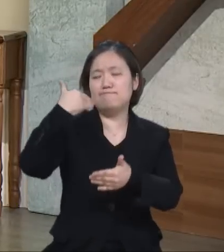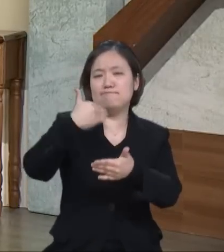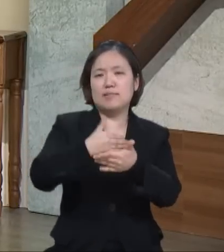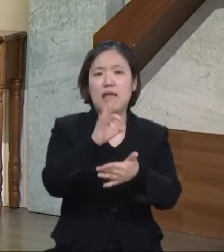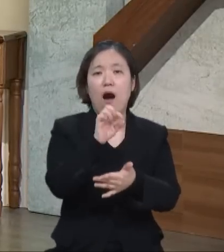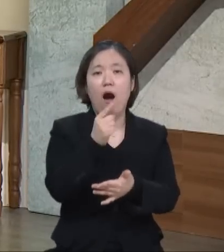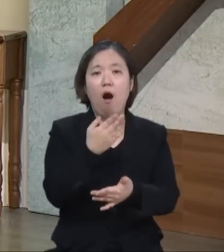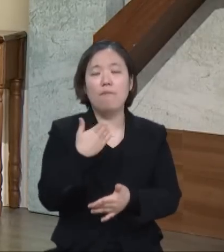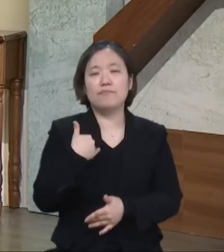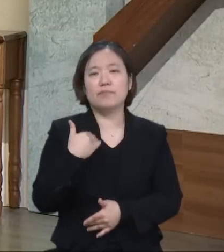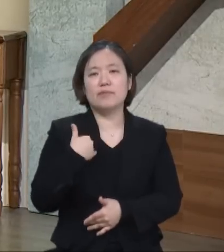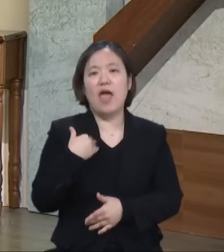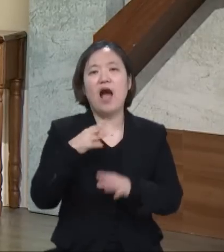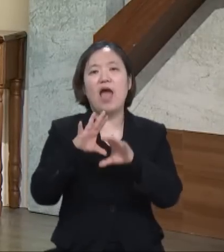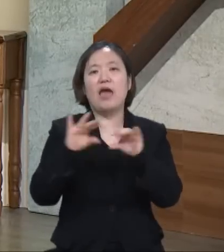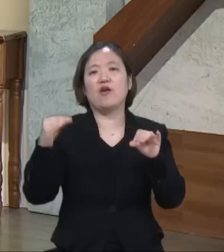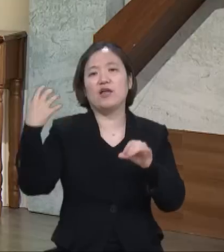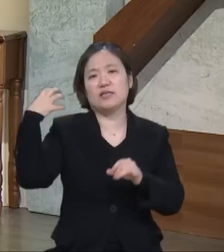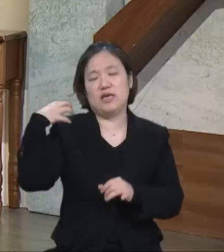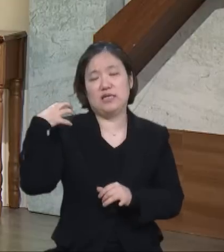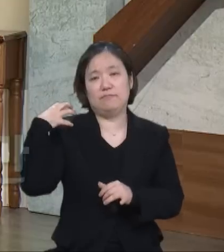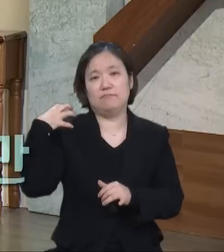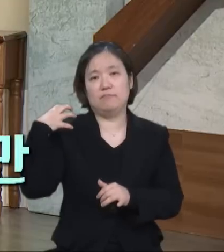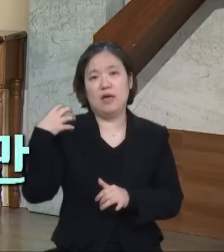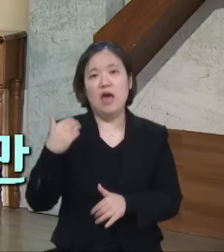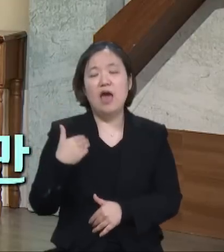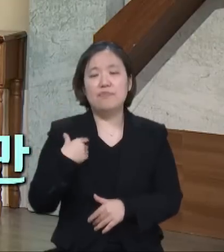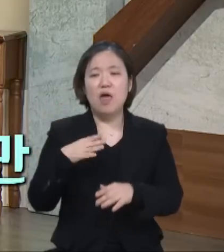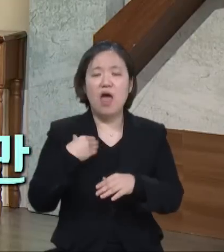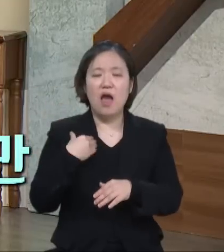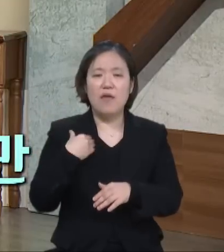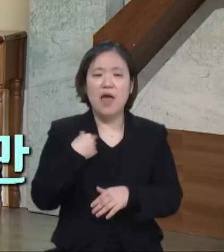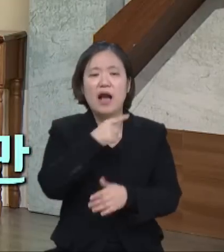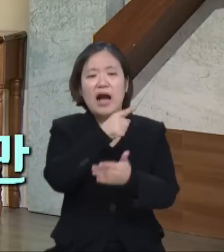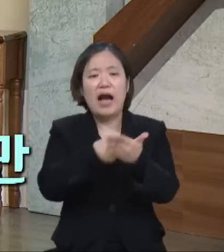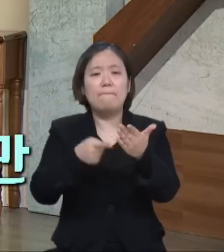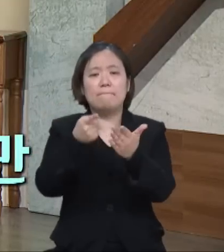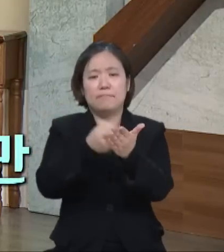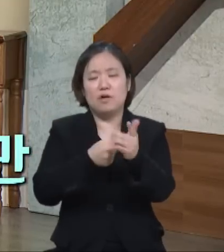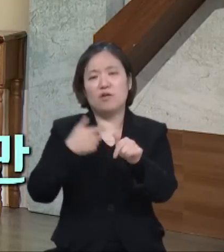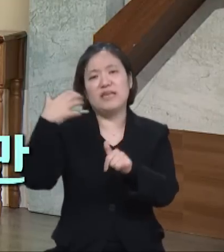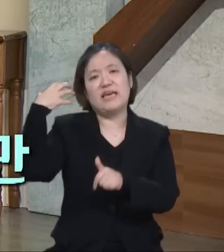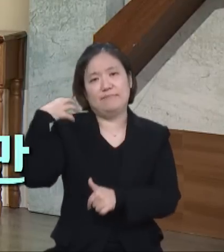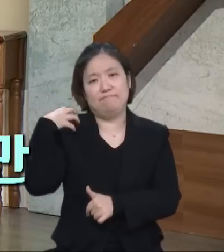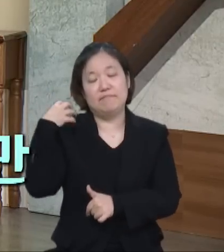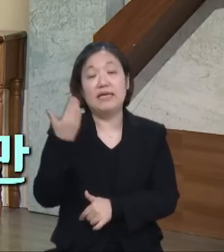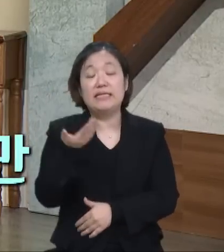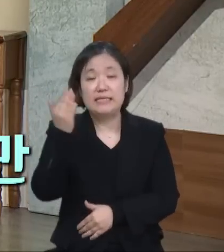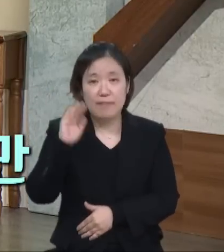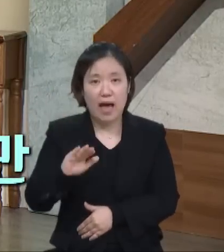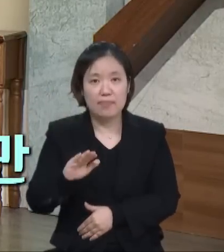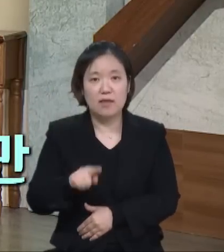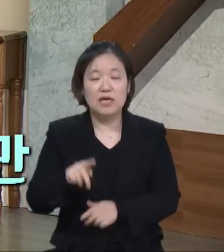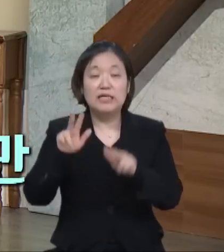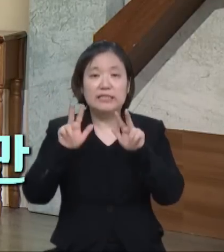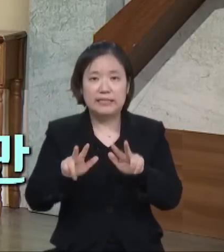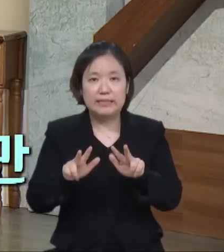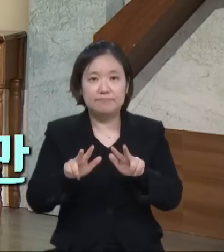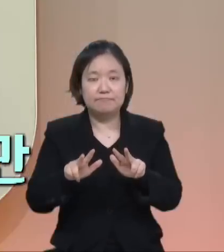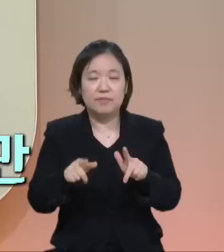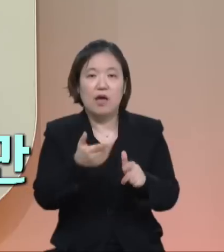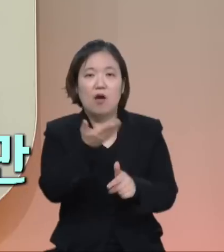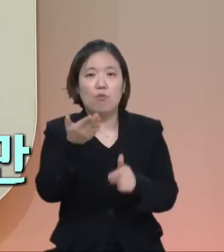내가 지었던 빚은 결국 내가 갚을 수밖에 없지만 지금이 순간